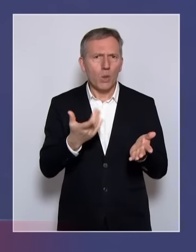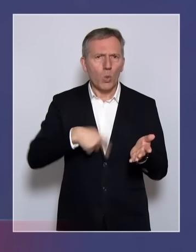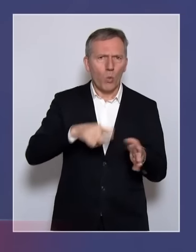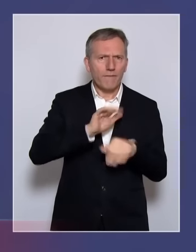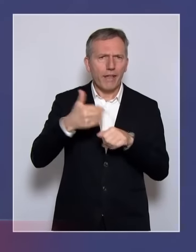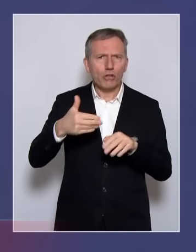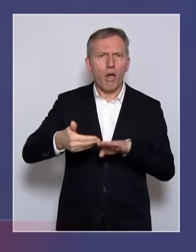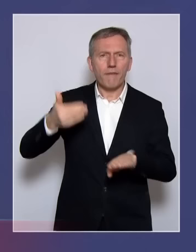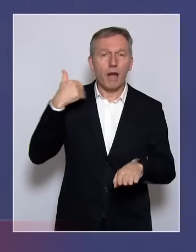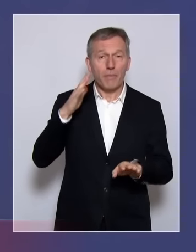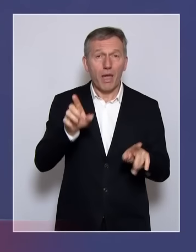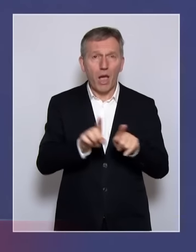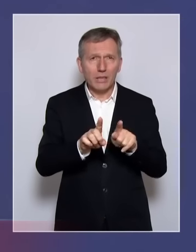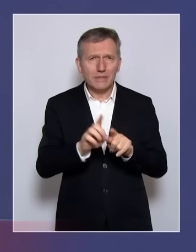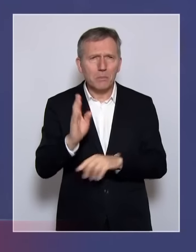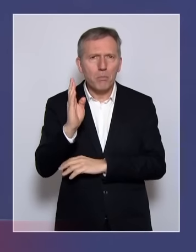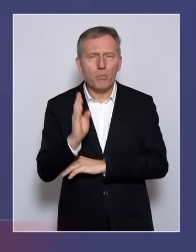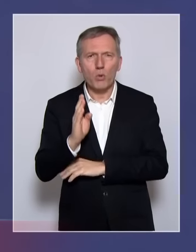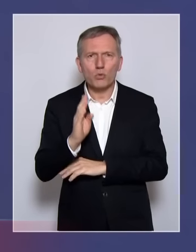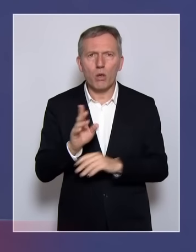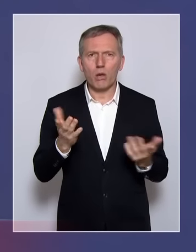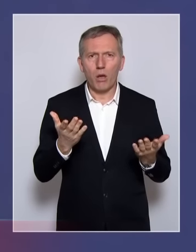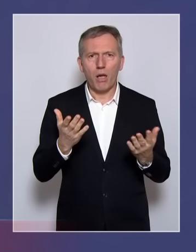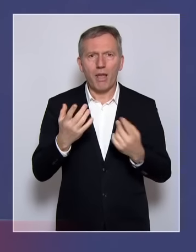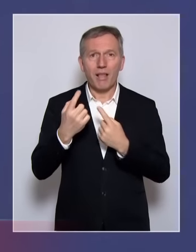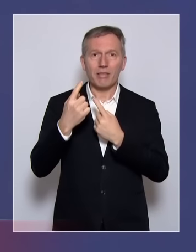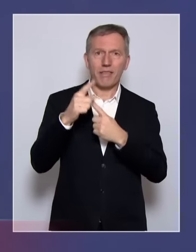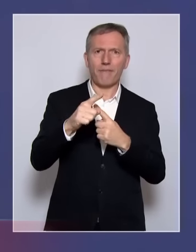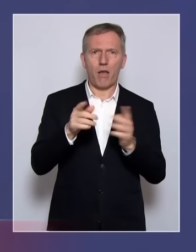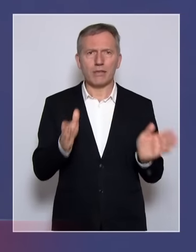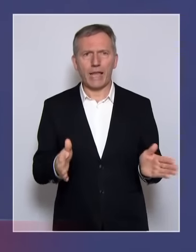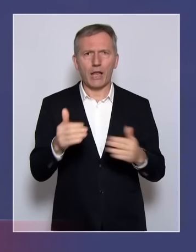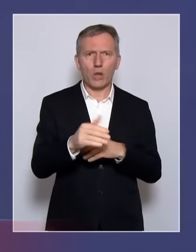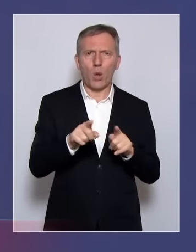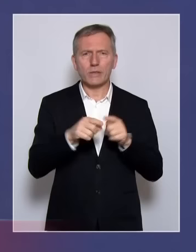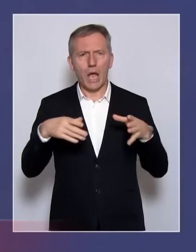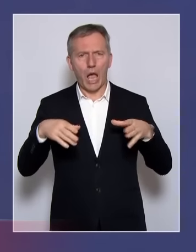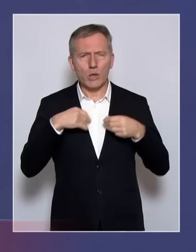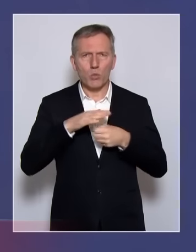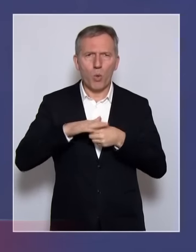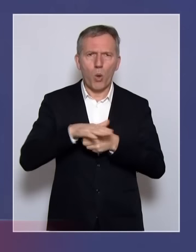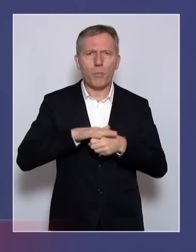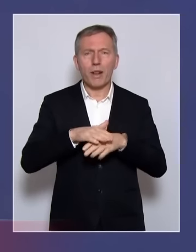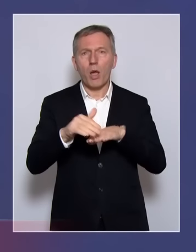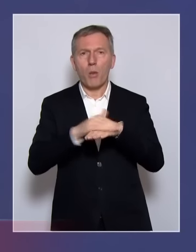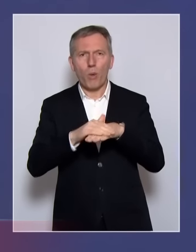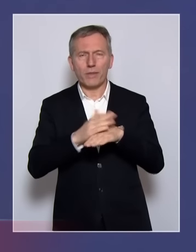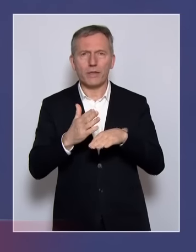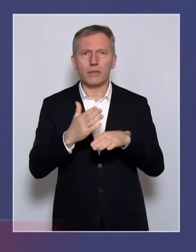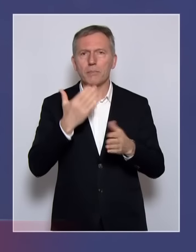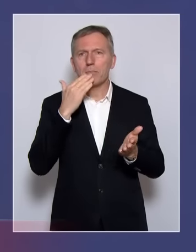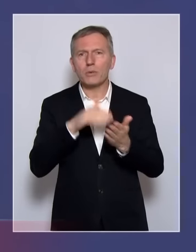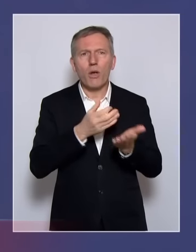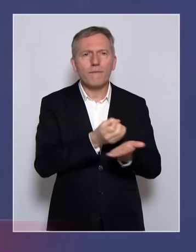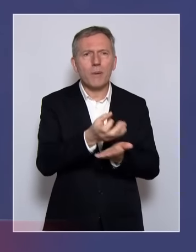très clairement besoin de défendre ce secteur et d'assumer une politique de meilleure information du